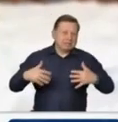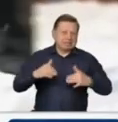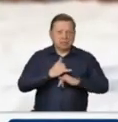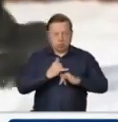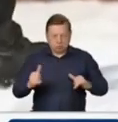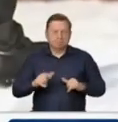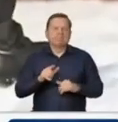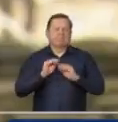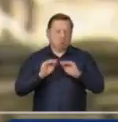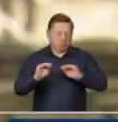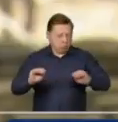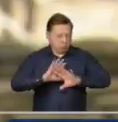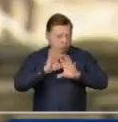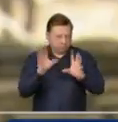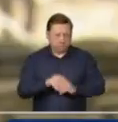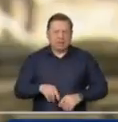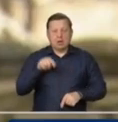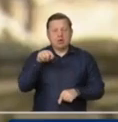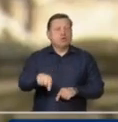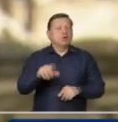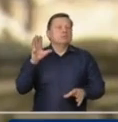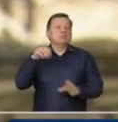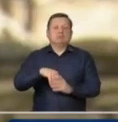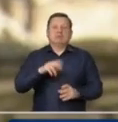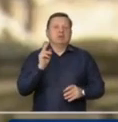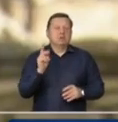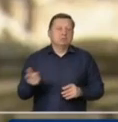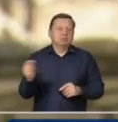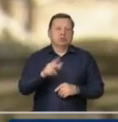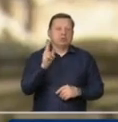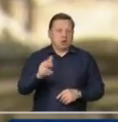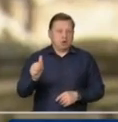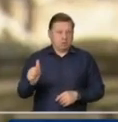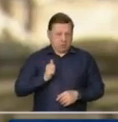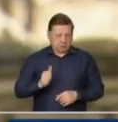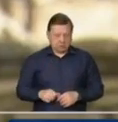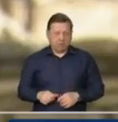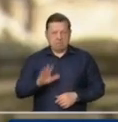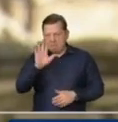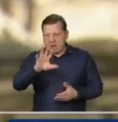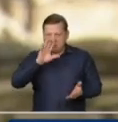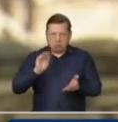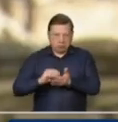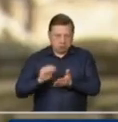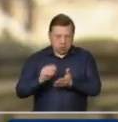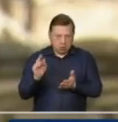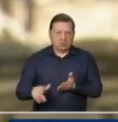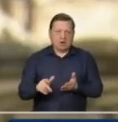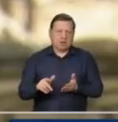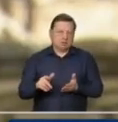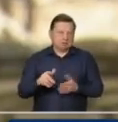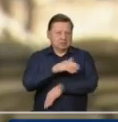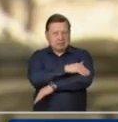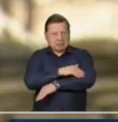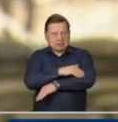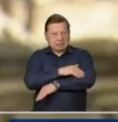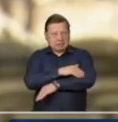Instruktorami na kursie są żołnierze, którzy mają doświadczenie w misjach poza